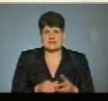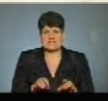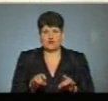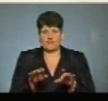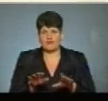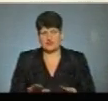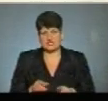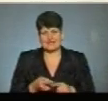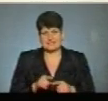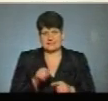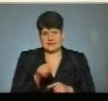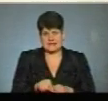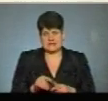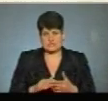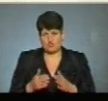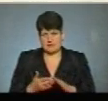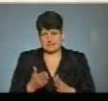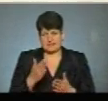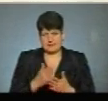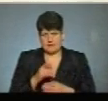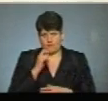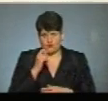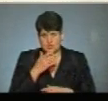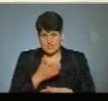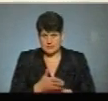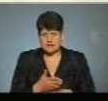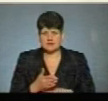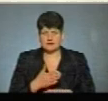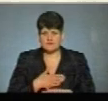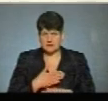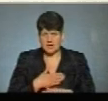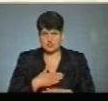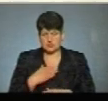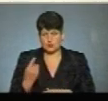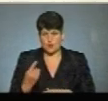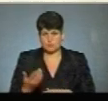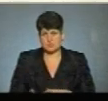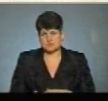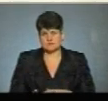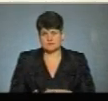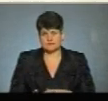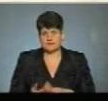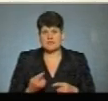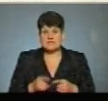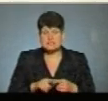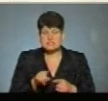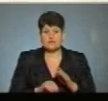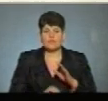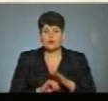до вирішення цієї негативної ситуації, яка є в Україні, а також в нашій області.